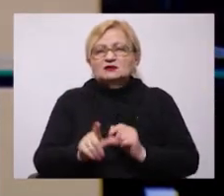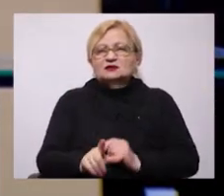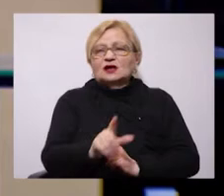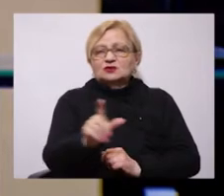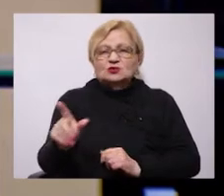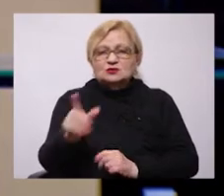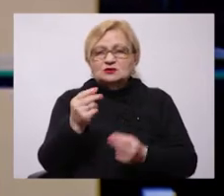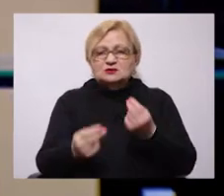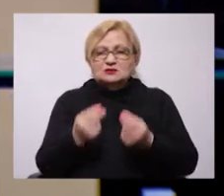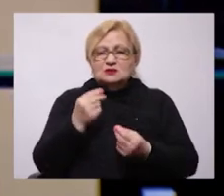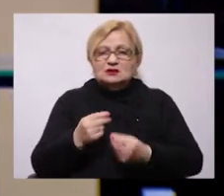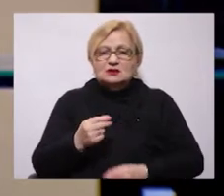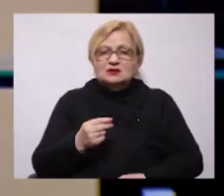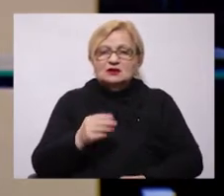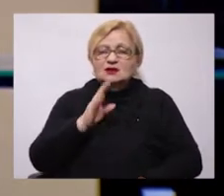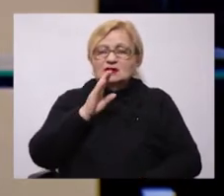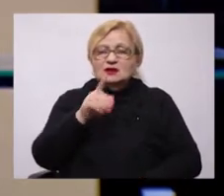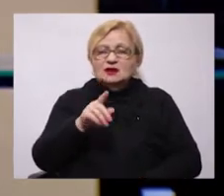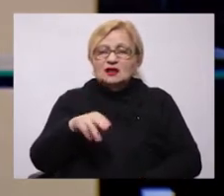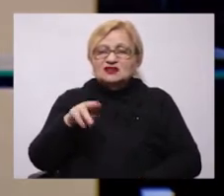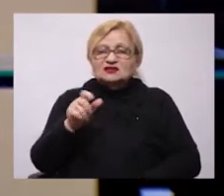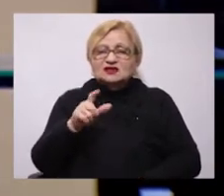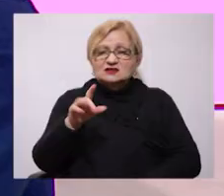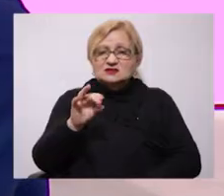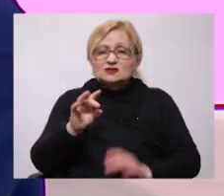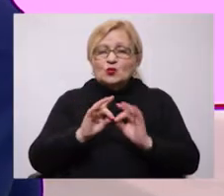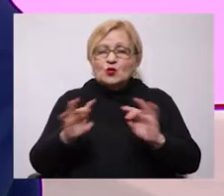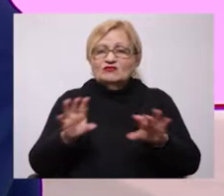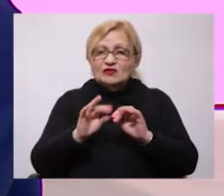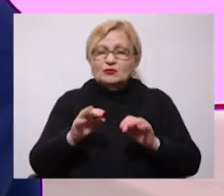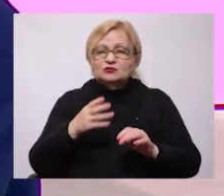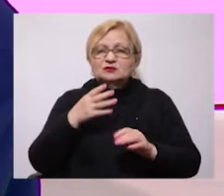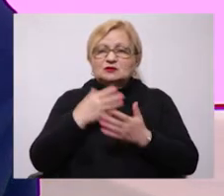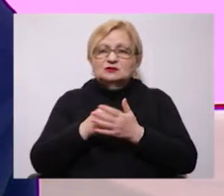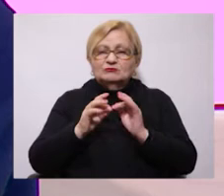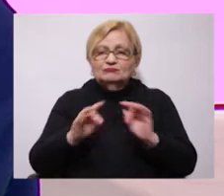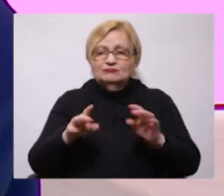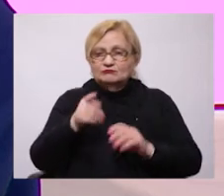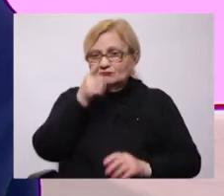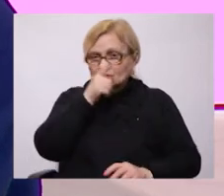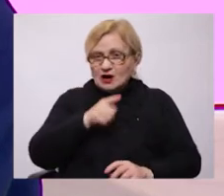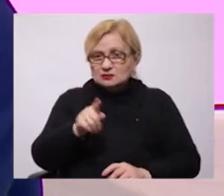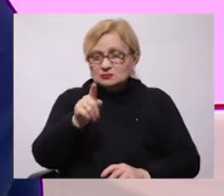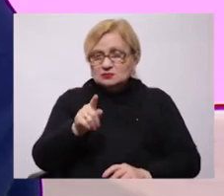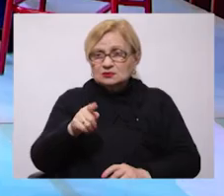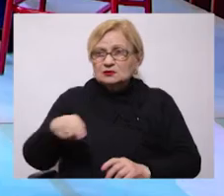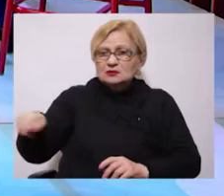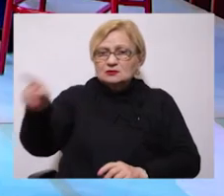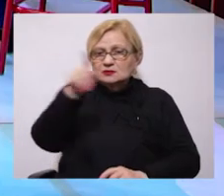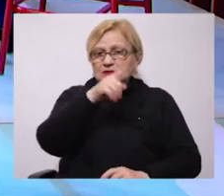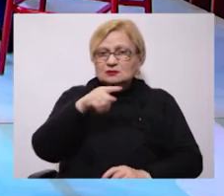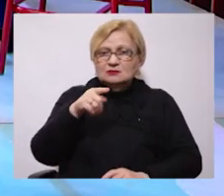სათამაშოდ. დეიზი უყვებოდა თავის ამბებს, მაგრამ მარტორქის შესახებ ოჯახის